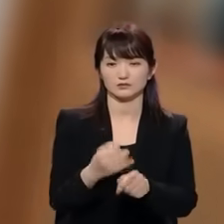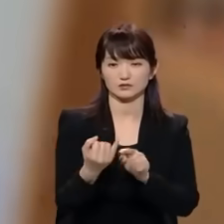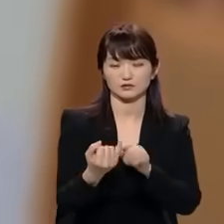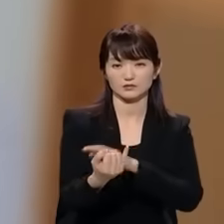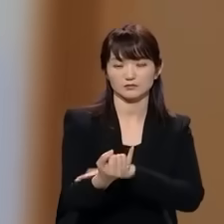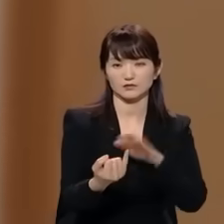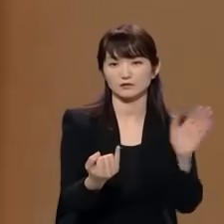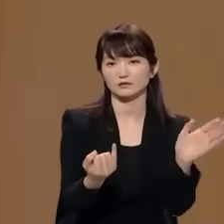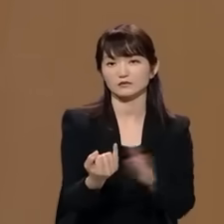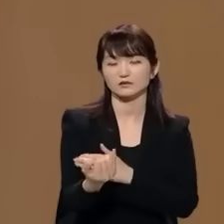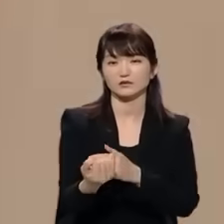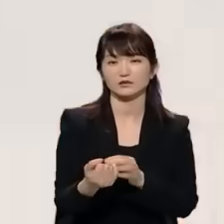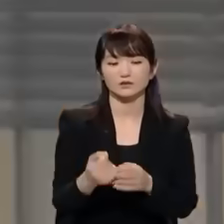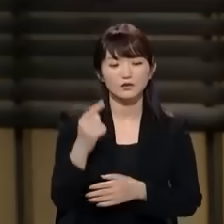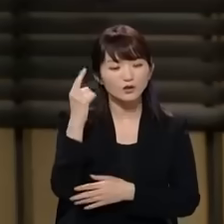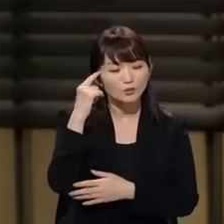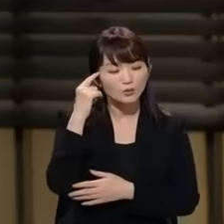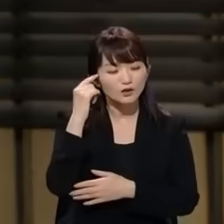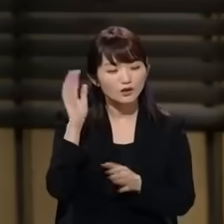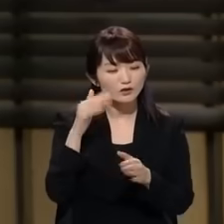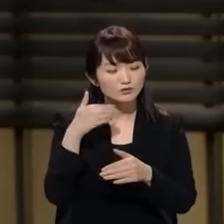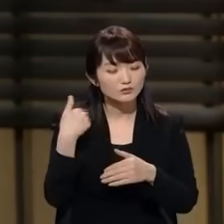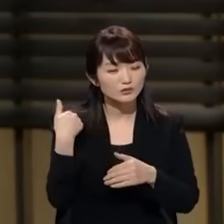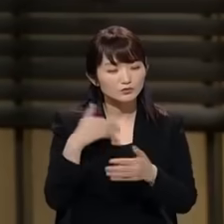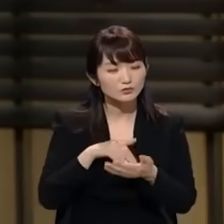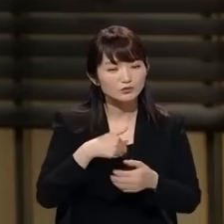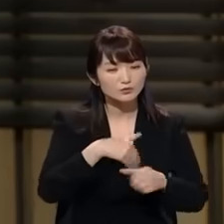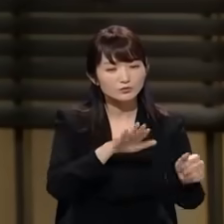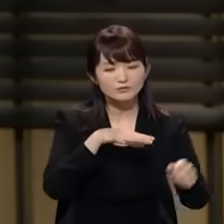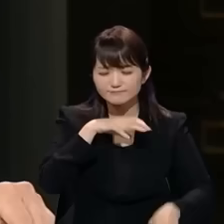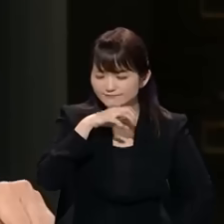또 왜 돌려보냈냐고 항의를 했다고 합니다.